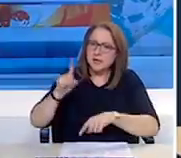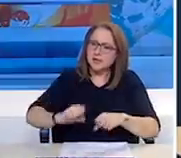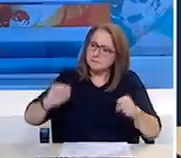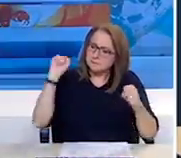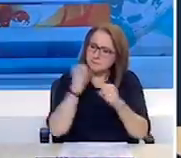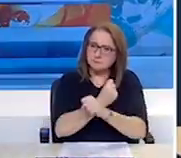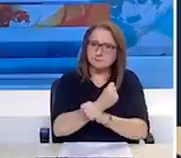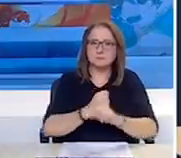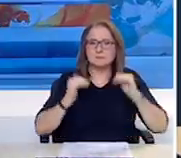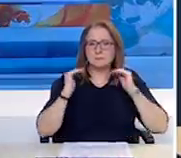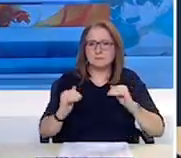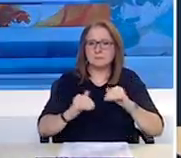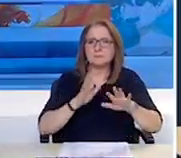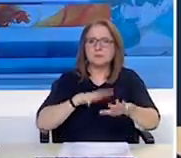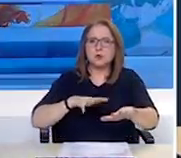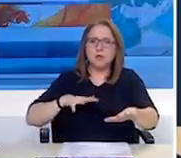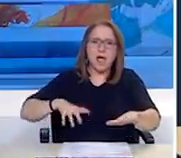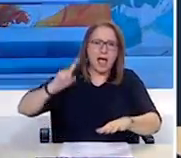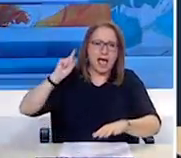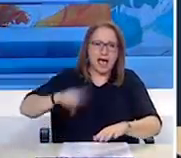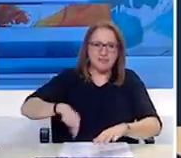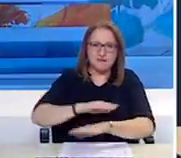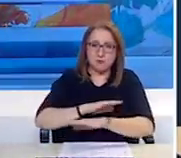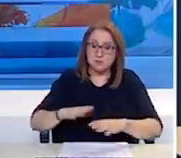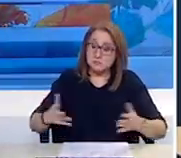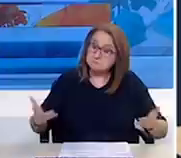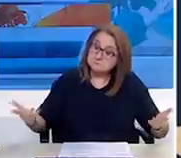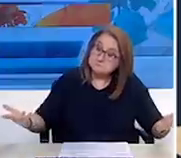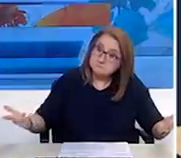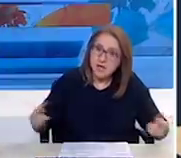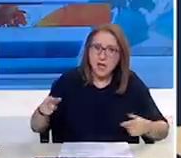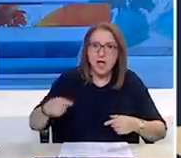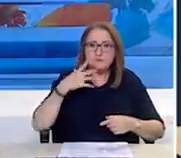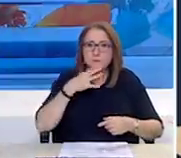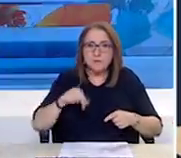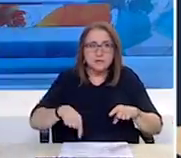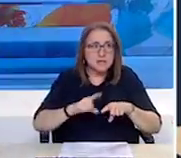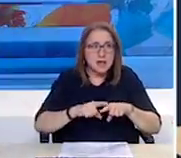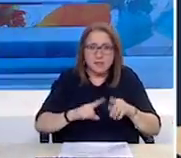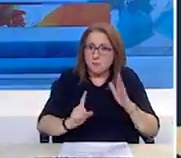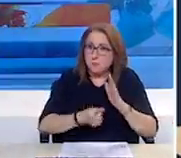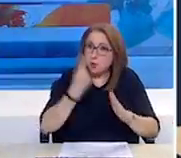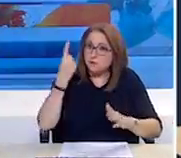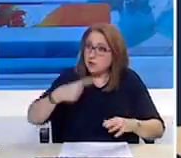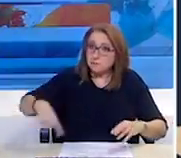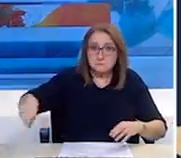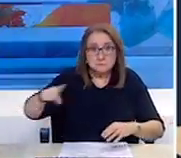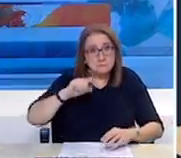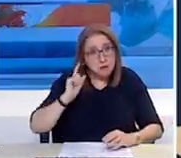πραγματοποιήσουν συγκεντρώσεις και να αγνοήσουν την πρωτοφανή κατάσταση που βιώνει η Ελλάδα και όλος ο κόσμος. Οι πολίτες οι οποίοι έχουν